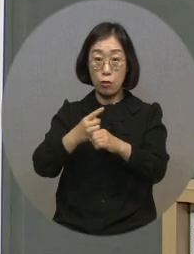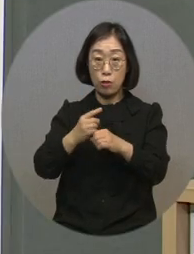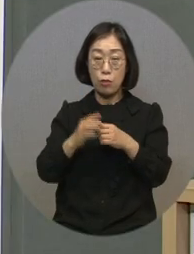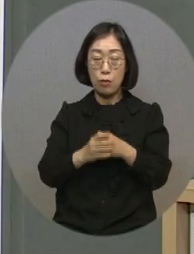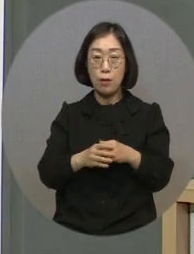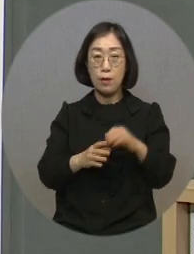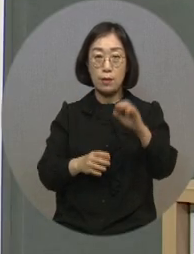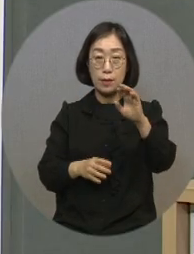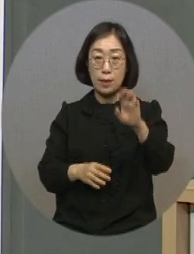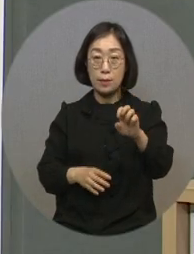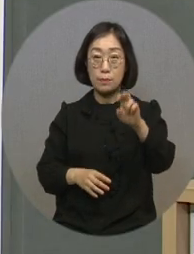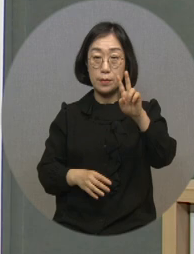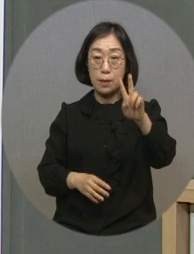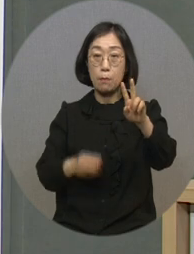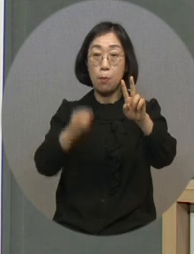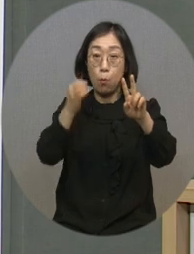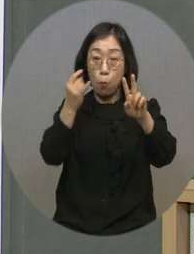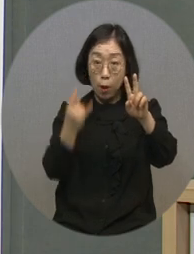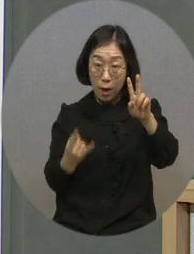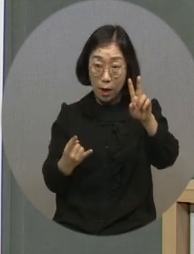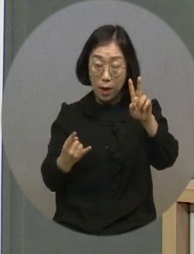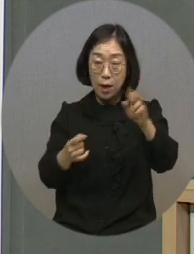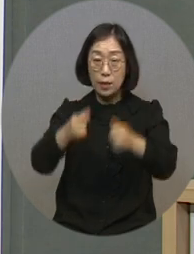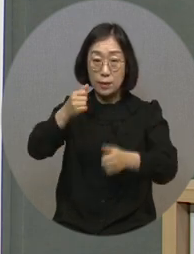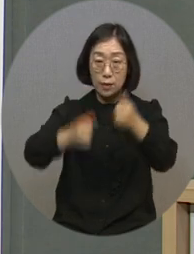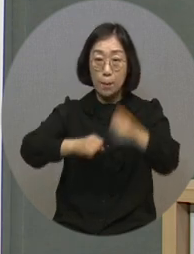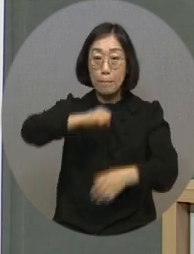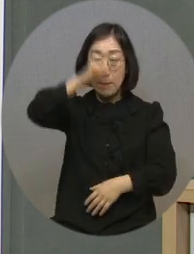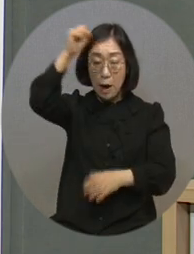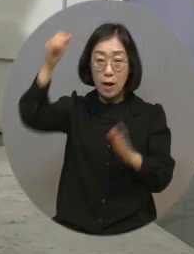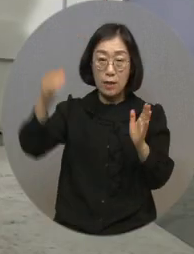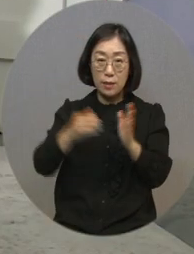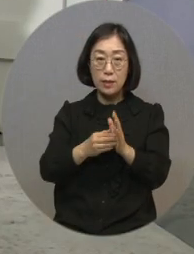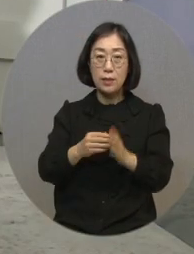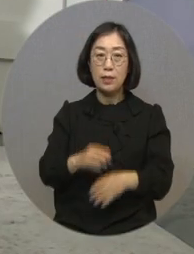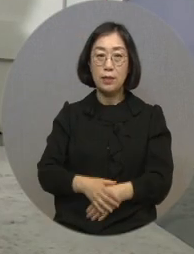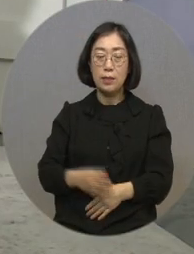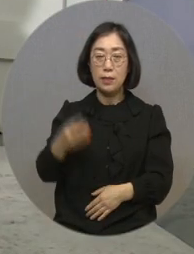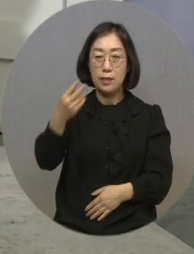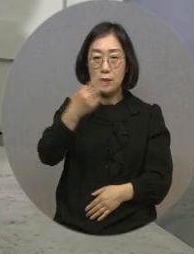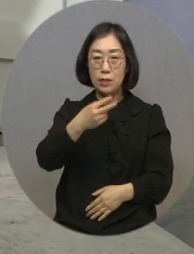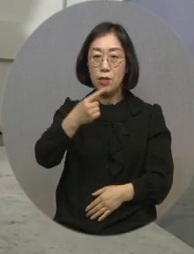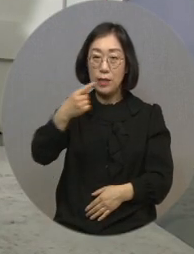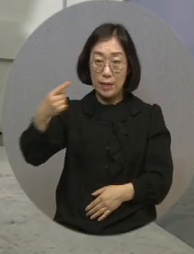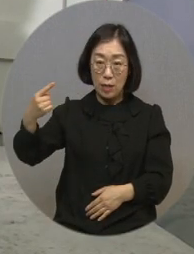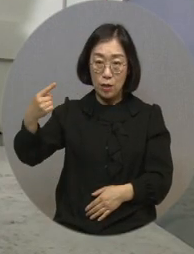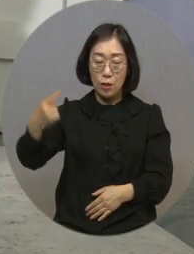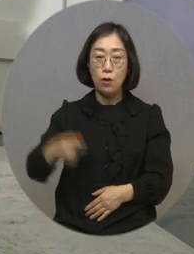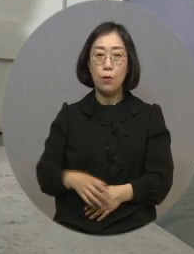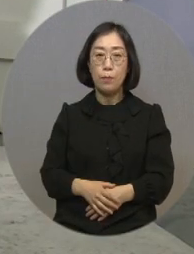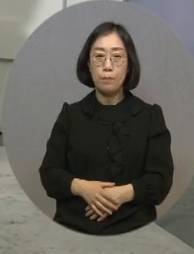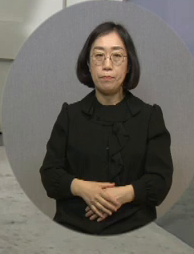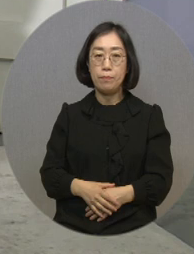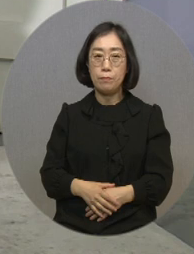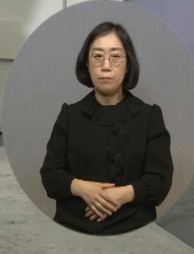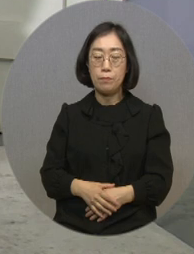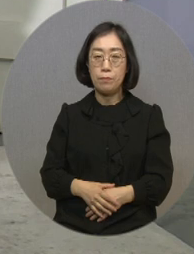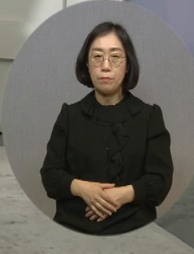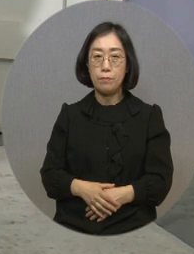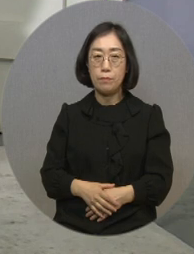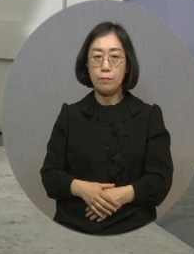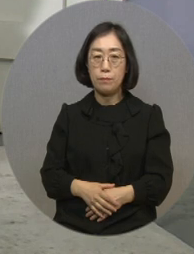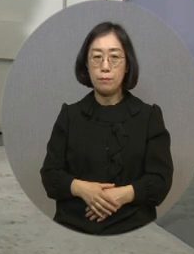43회 사법시험이 합격이 된 걸로. 예, 2001년도. 2001년도. 2001년. 예. 그러니까